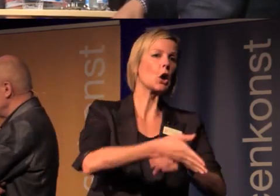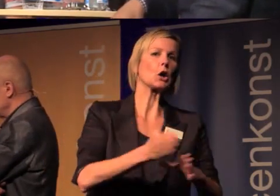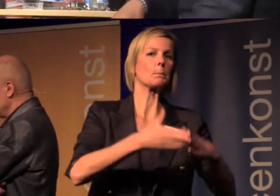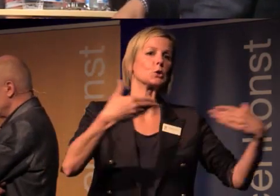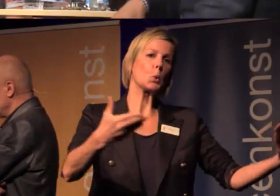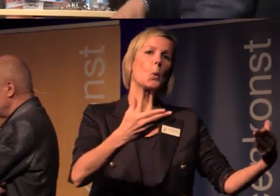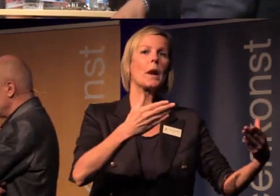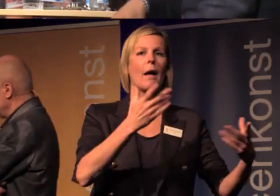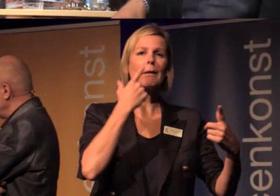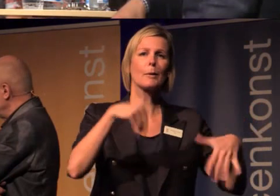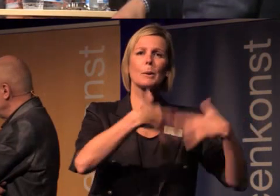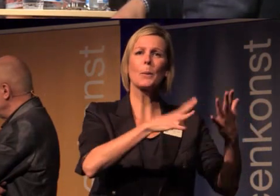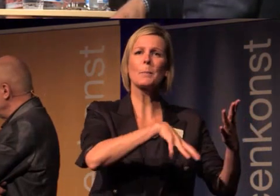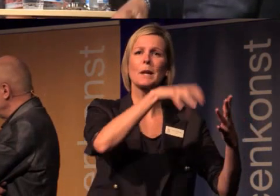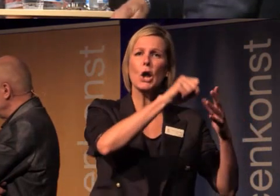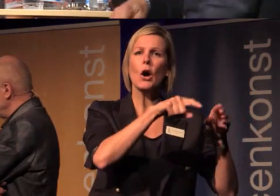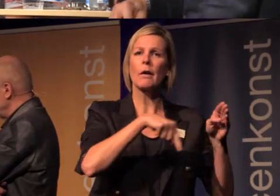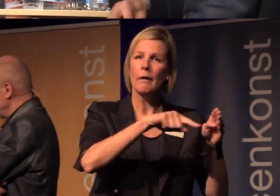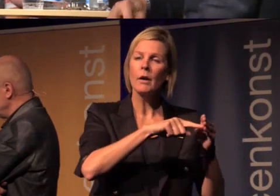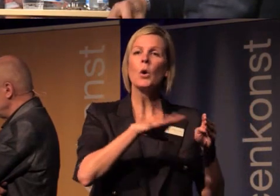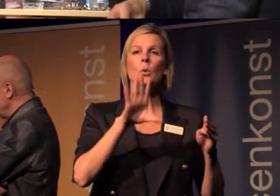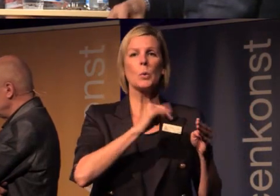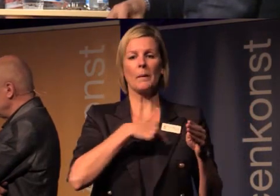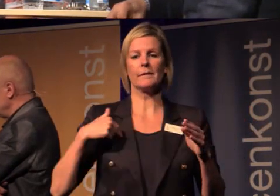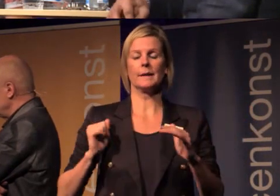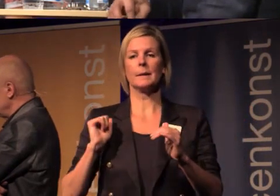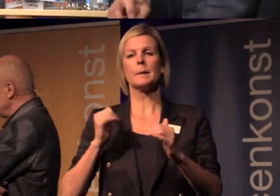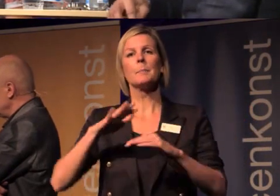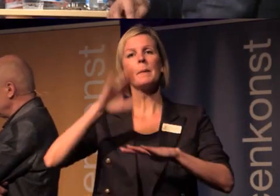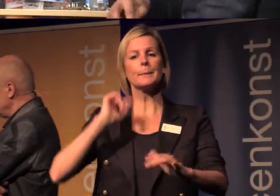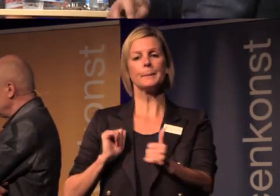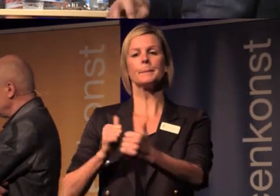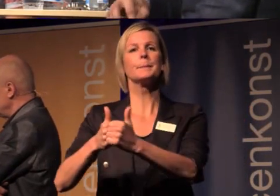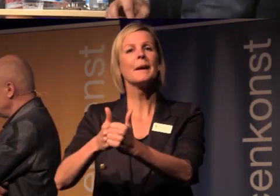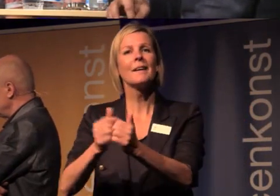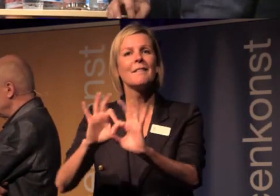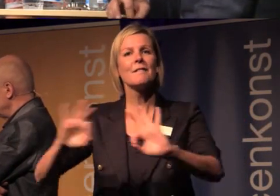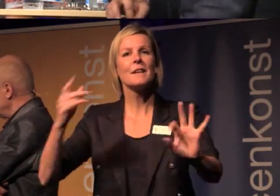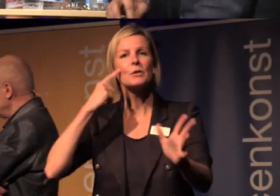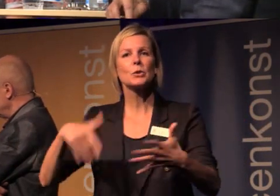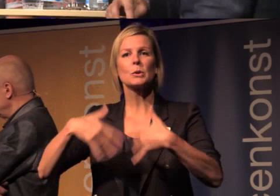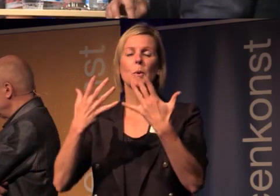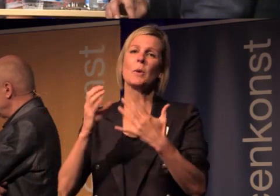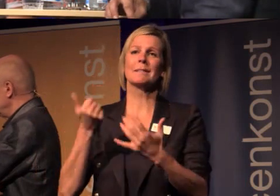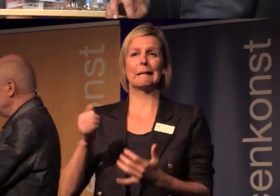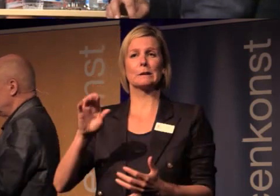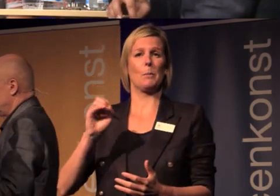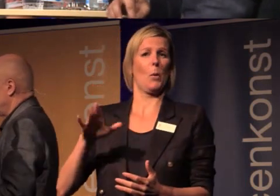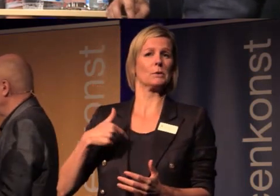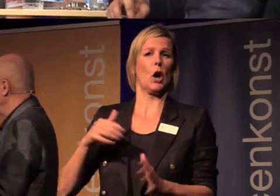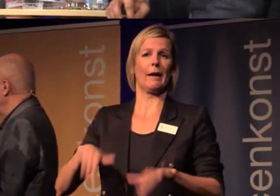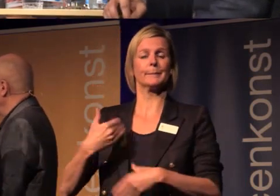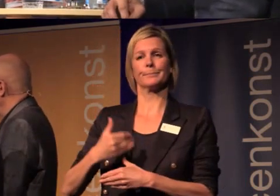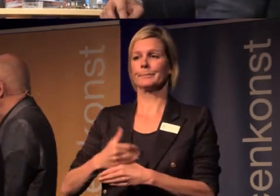är ett sätt att minska avståndet till den så kallade finkulturen. Har man en gång deltagit i en klasspjäs och kanske gått vidare till